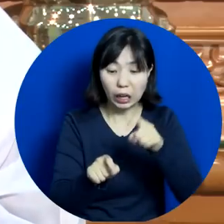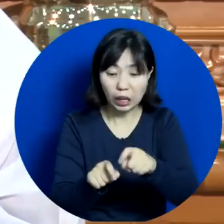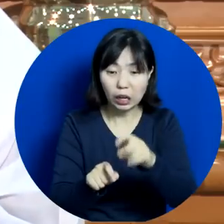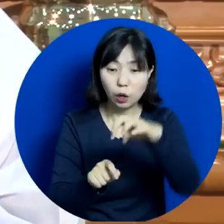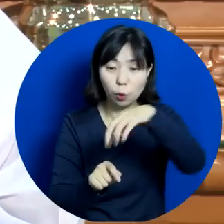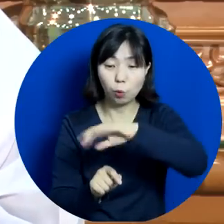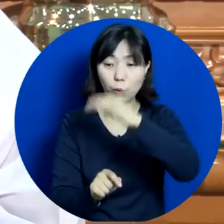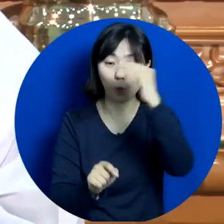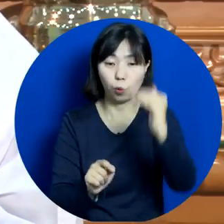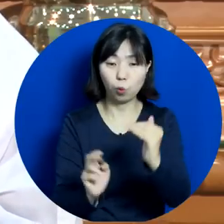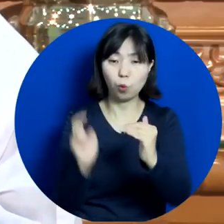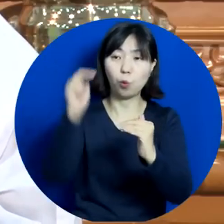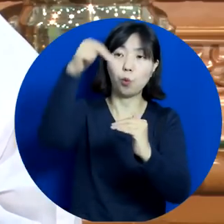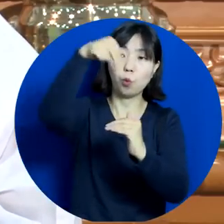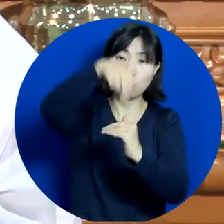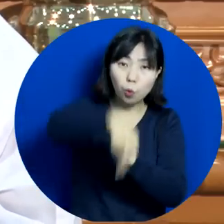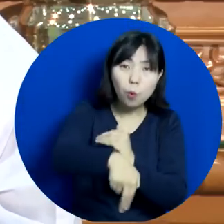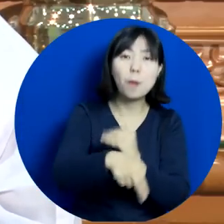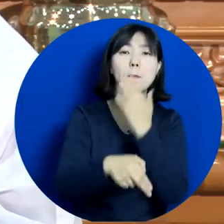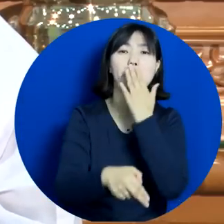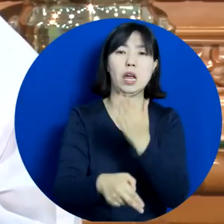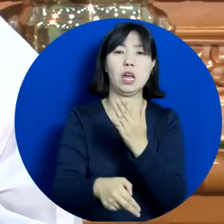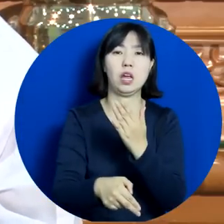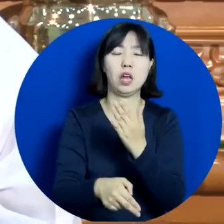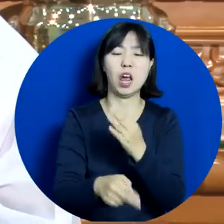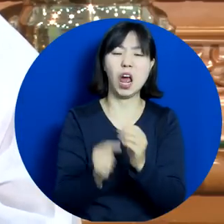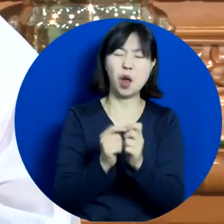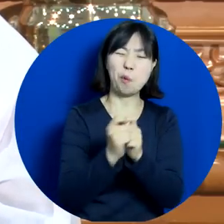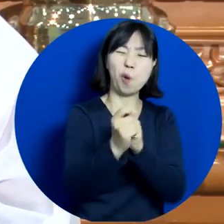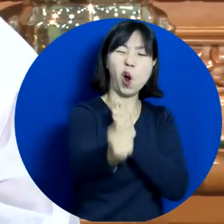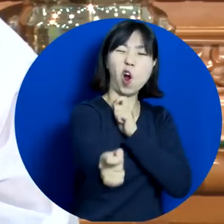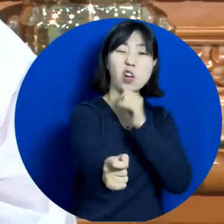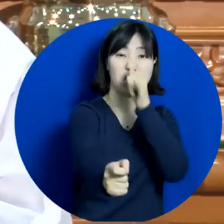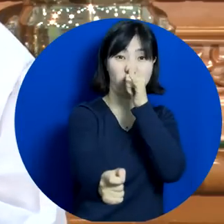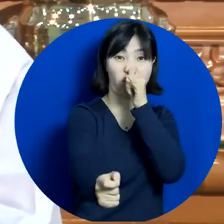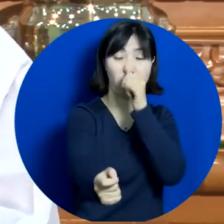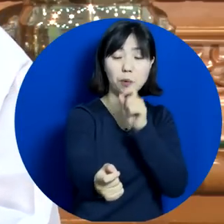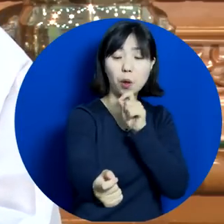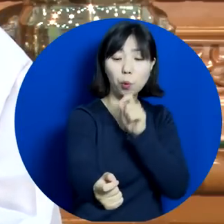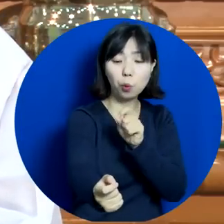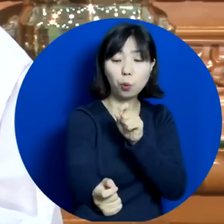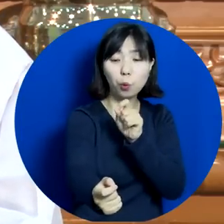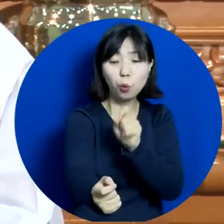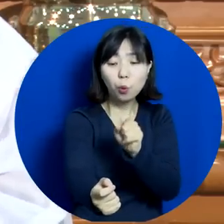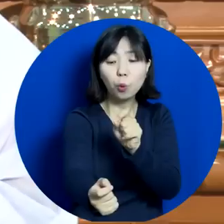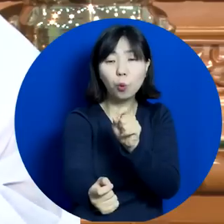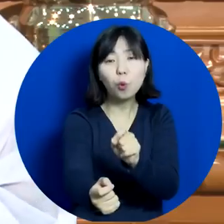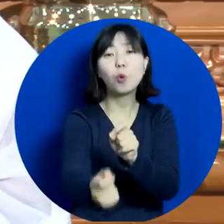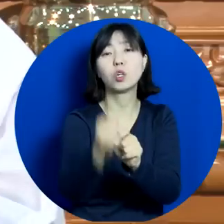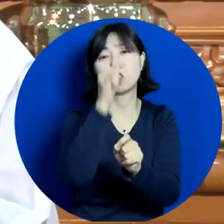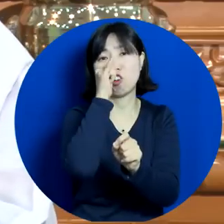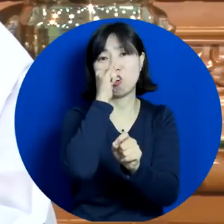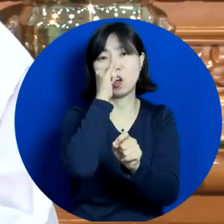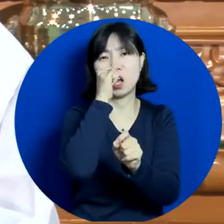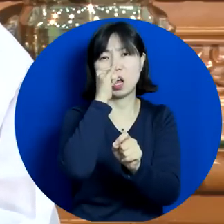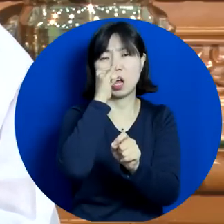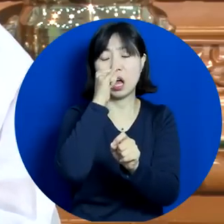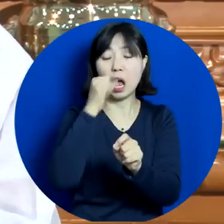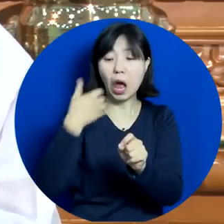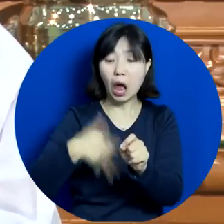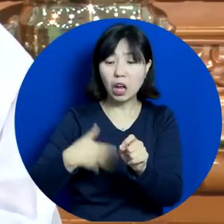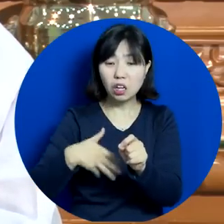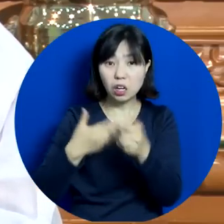아직도 갈 길은 많지만은 최소한 한 고비는 넘겼어. 두 고비는 넘겼어. 아직도 짜증이